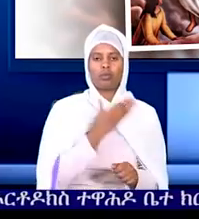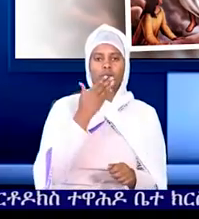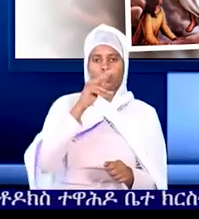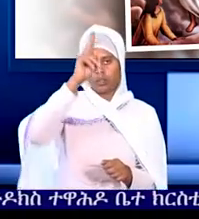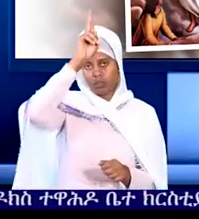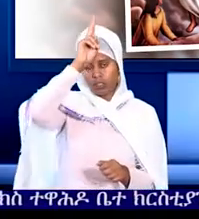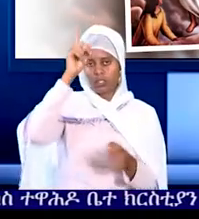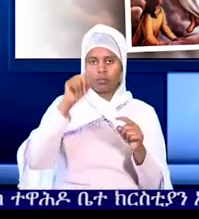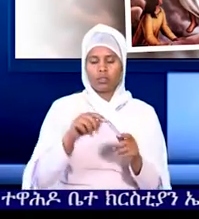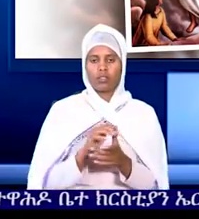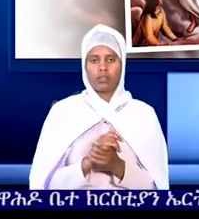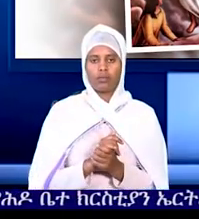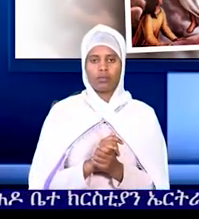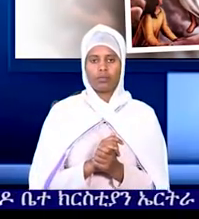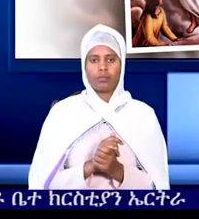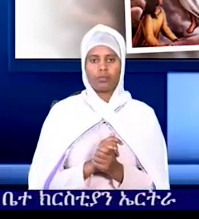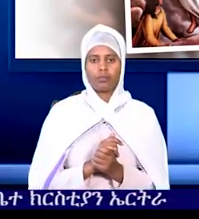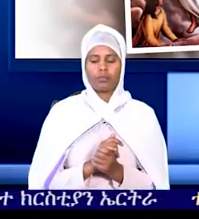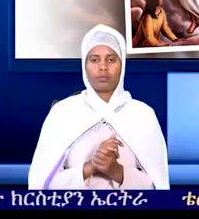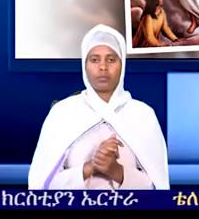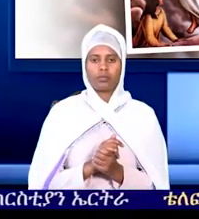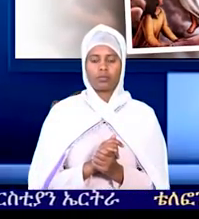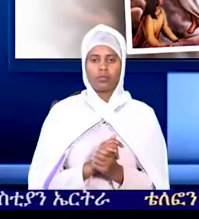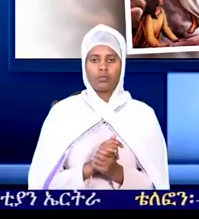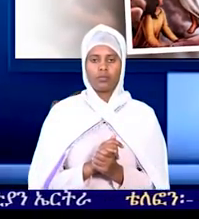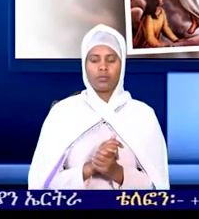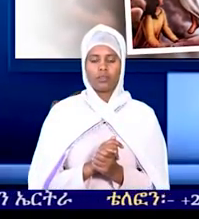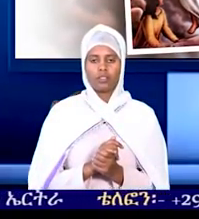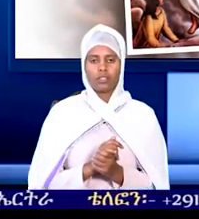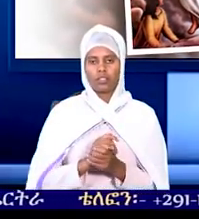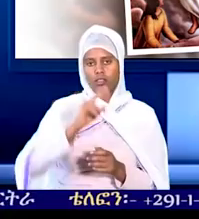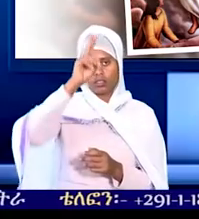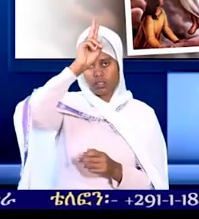ቀኒኢ ካብ መንያ መፅያ ካብ ዲያብሎስ ቀኒኢ ስለ ዝነበረ